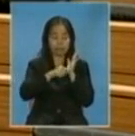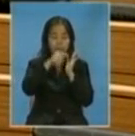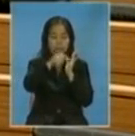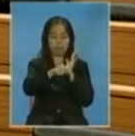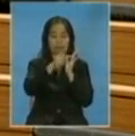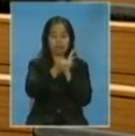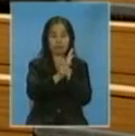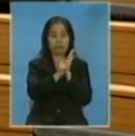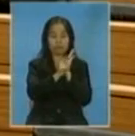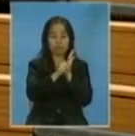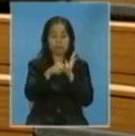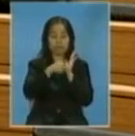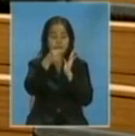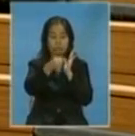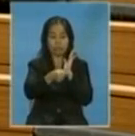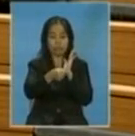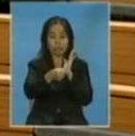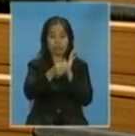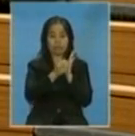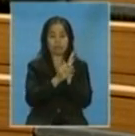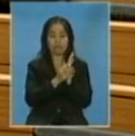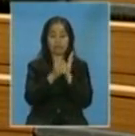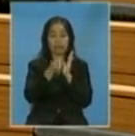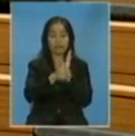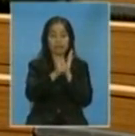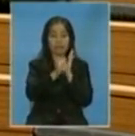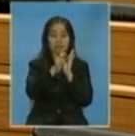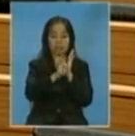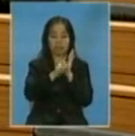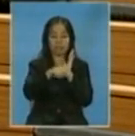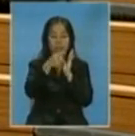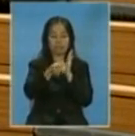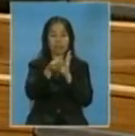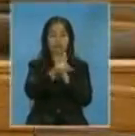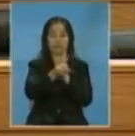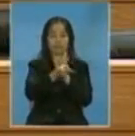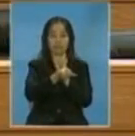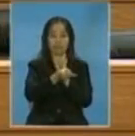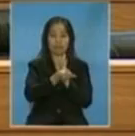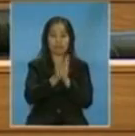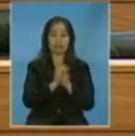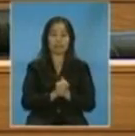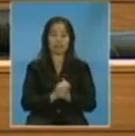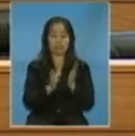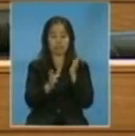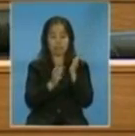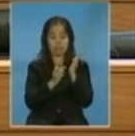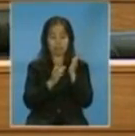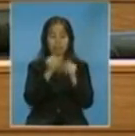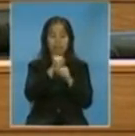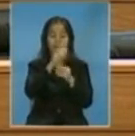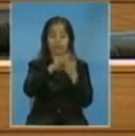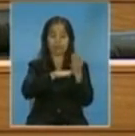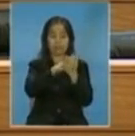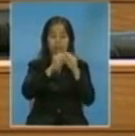แก่นแล้วก็เข้าอุดรแล้วก็ไปหนองคายเส้นทางนี้ชัดเจนฮะกำหนดแผนงานไว้ชัดเจ